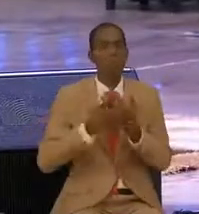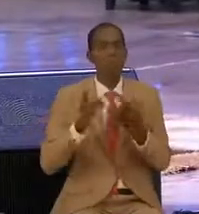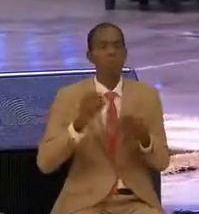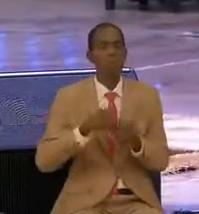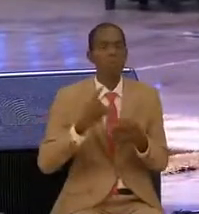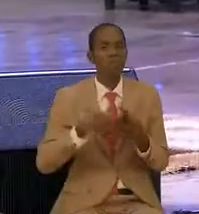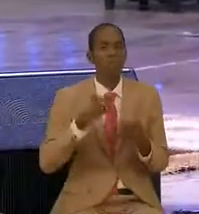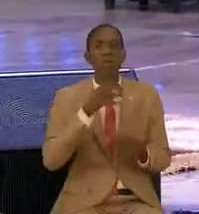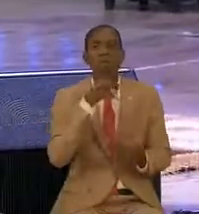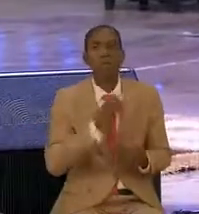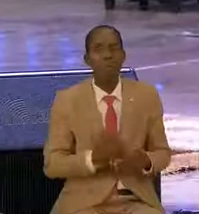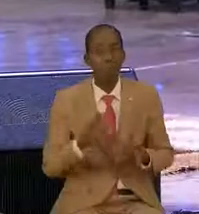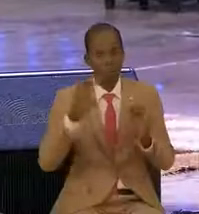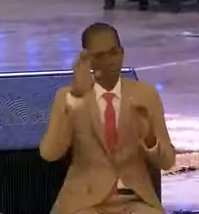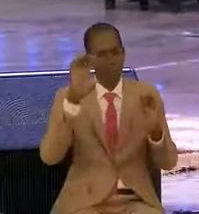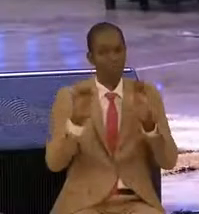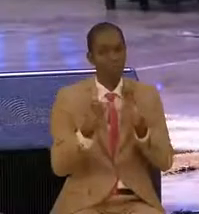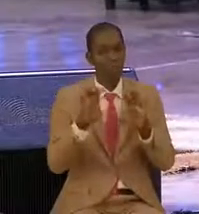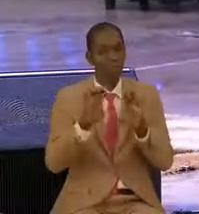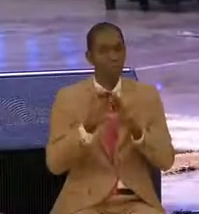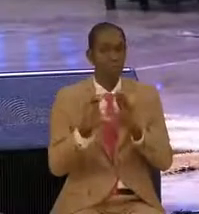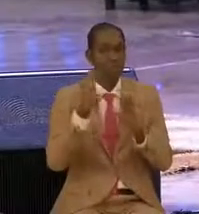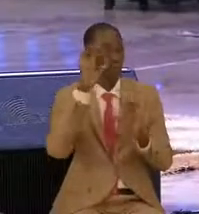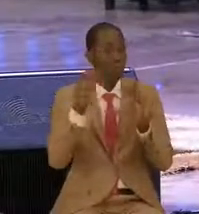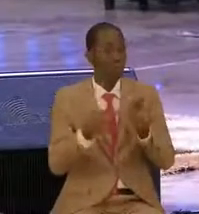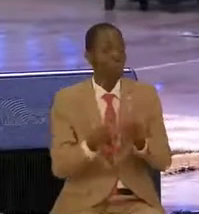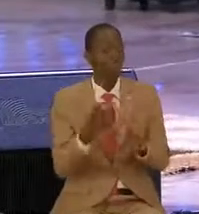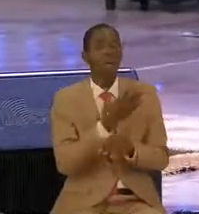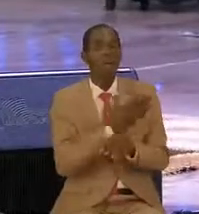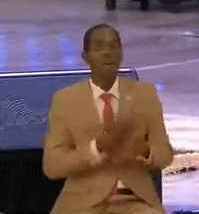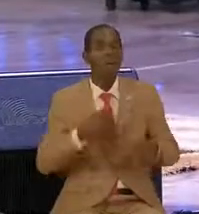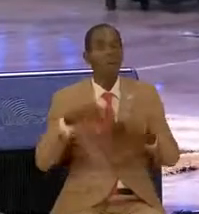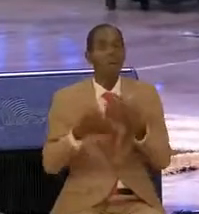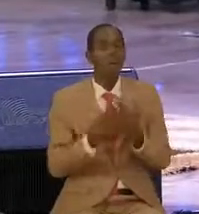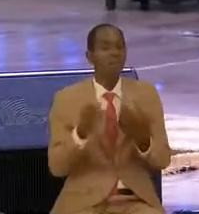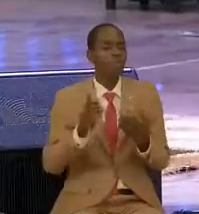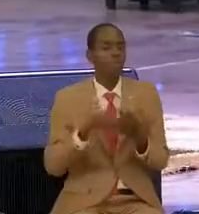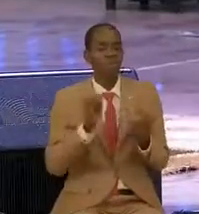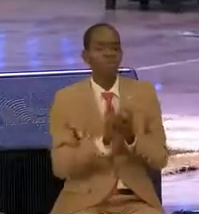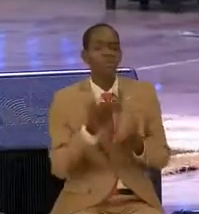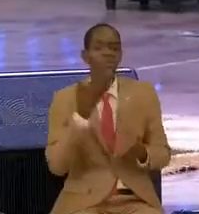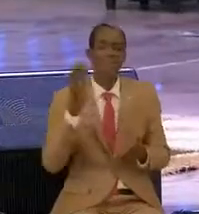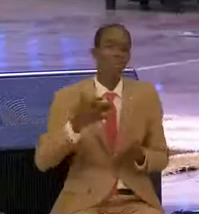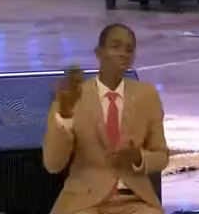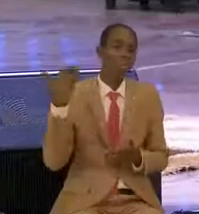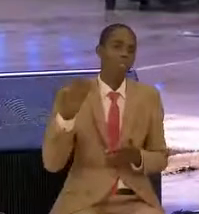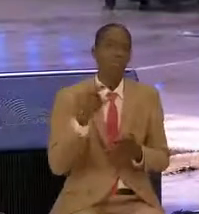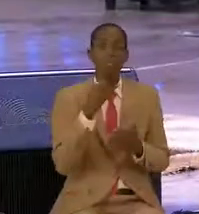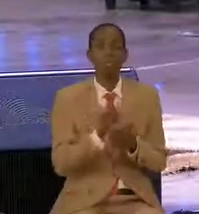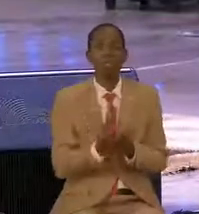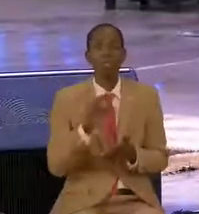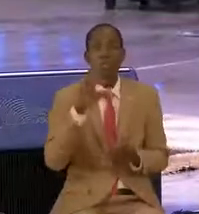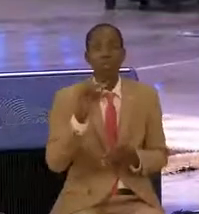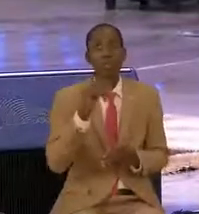retourner à l'ancienne alliance, de retourner au rituel, aux cérémonies de l'ancienne alliance, il dit loin de